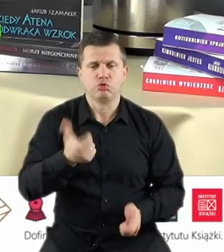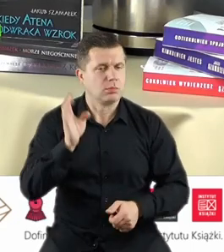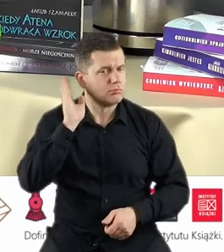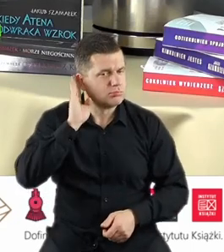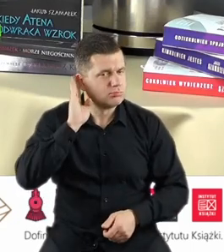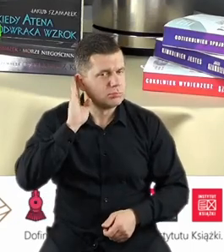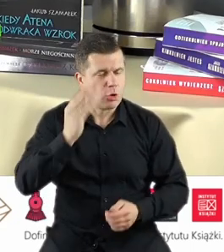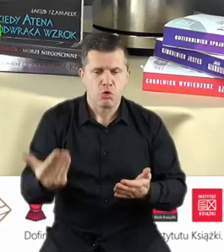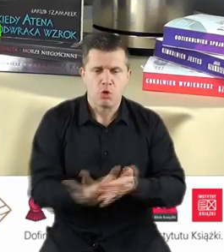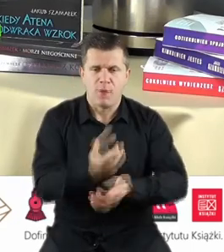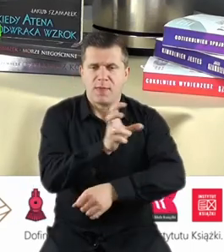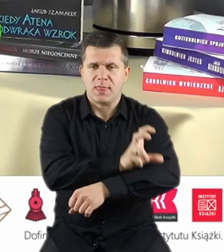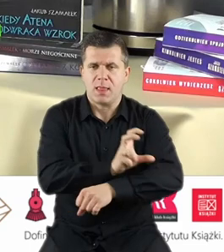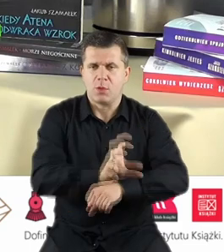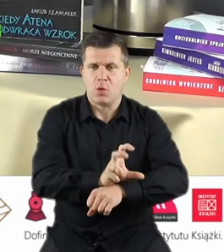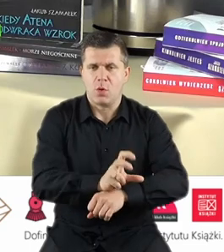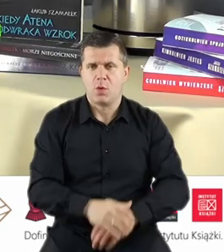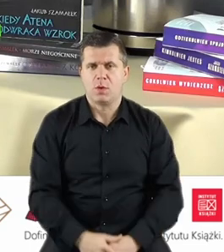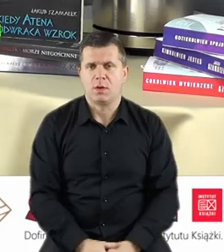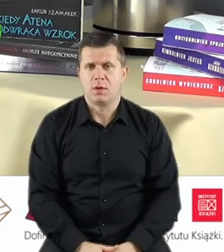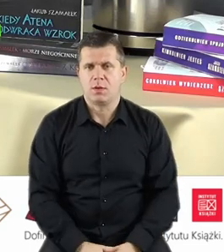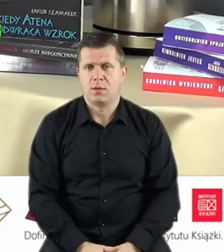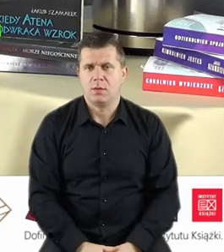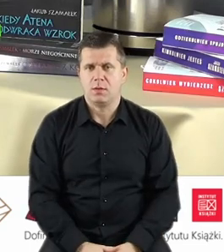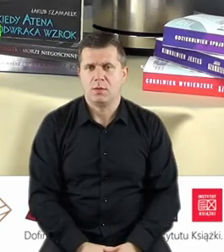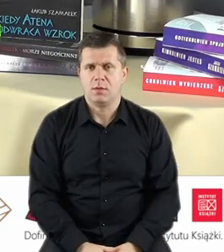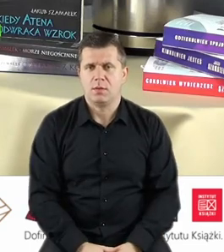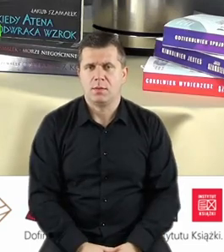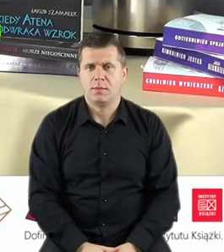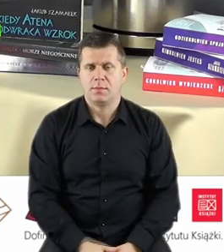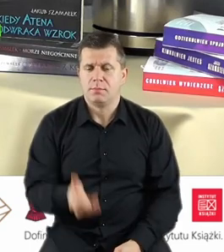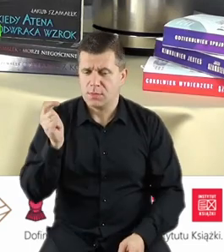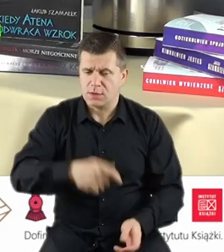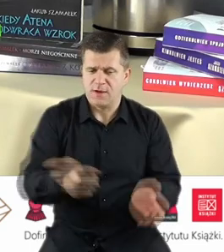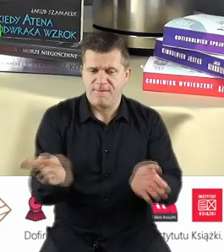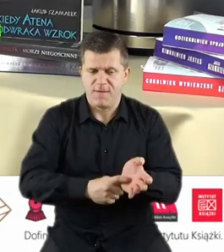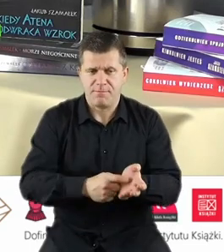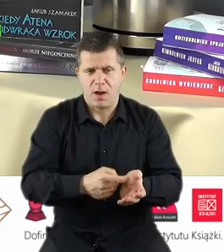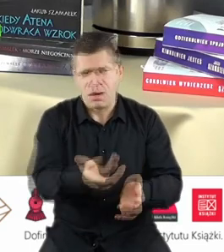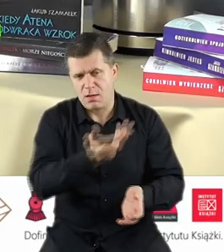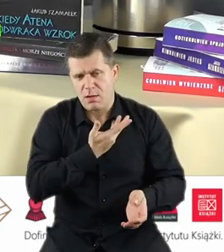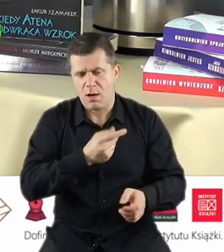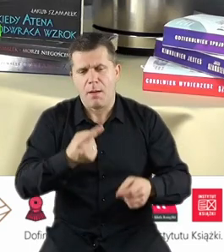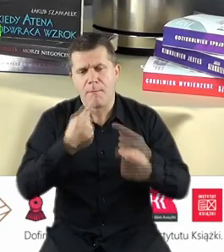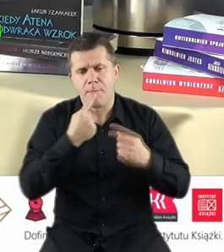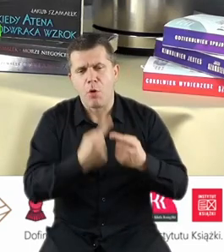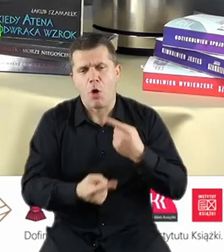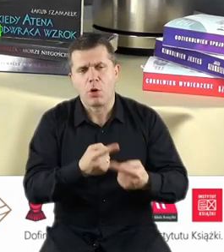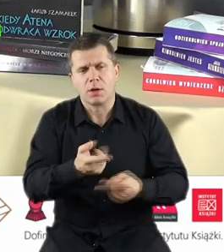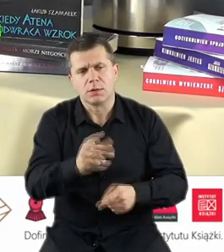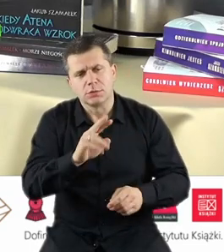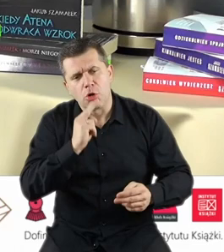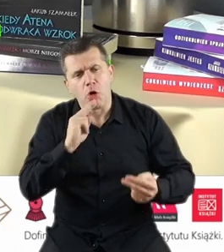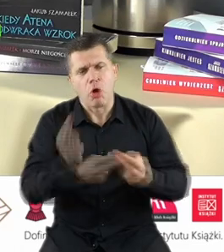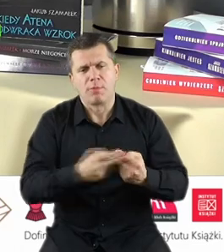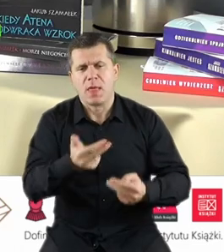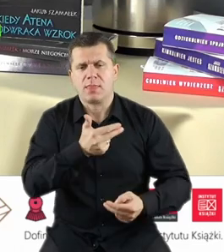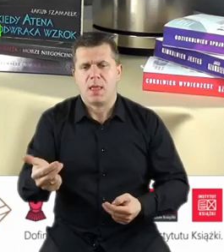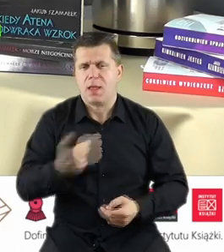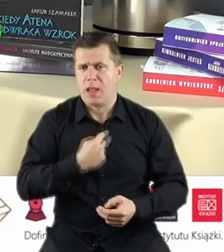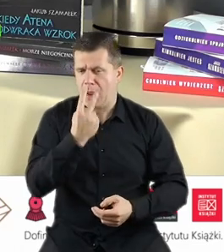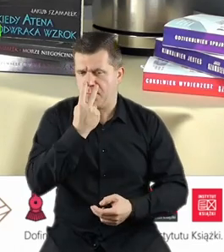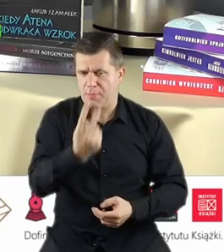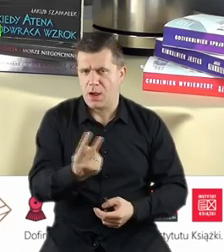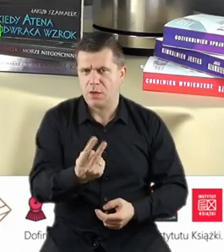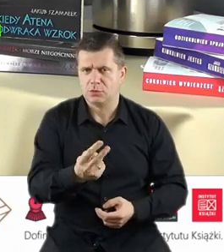nowej technologii i powinniśmy się też wymagać od polityków, żeby oni mieli jakieś odpowiedzi na te tematy, bo ja w ogóle jak tak patrzę, o czym